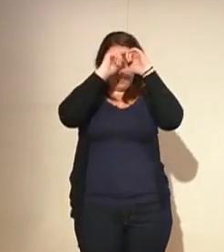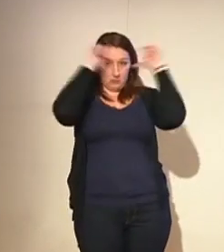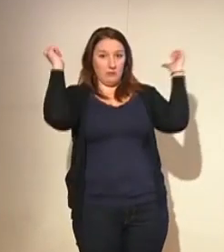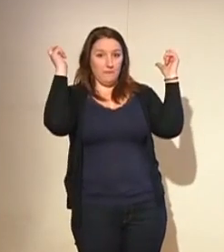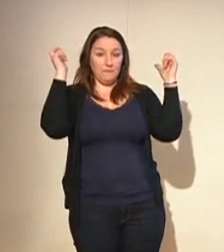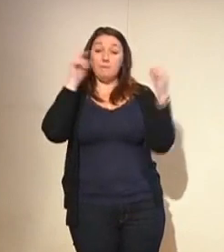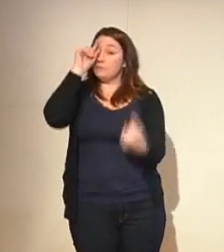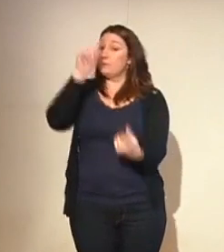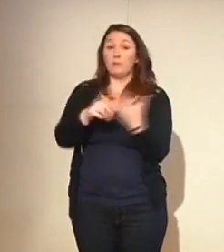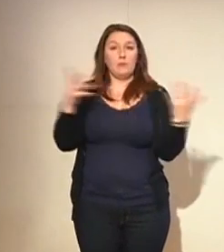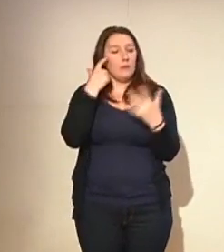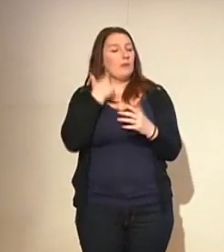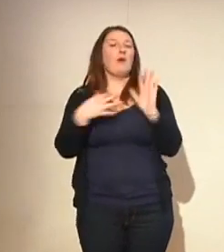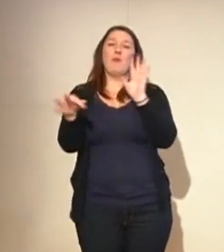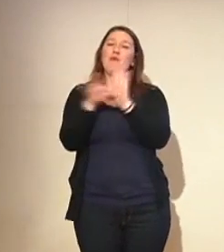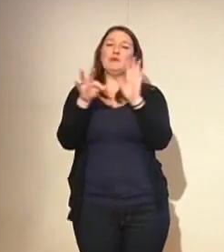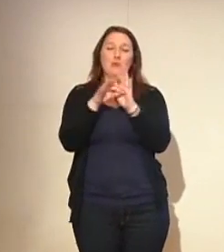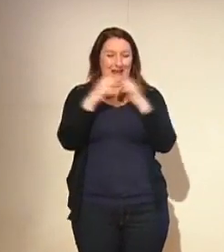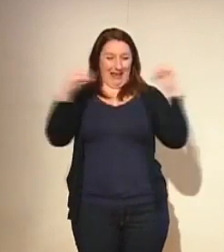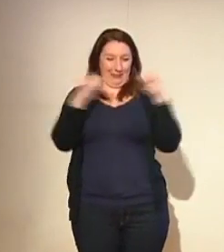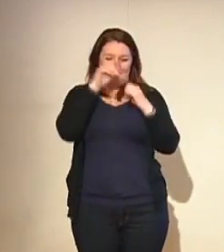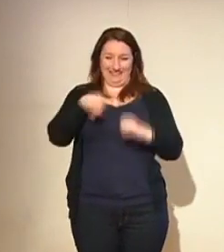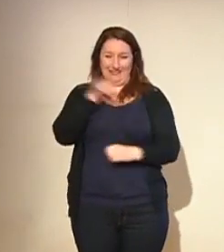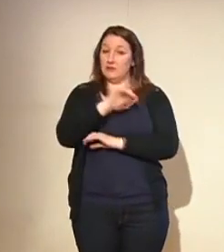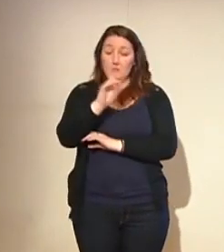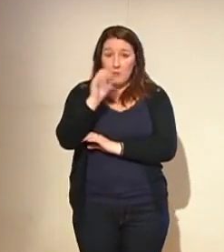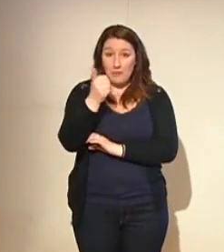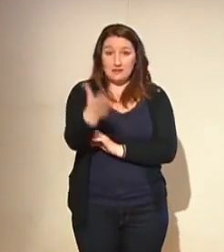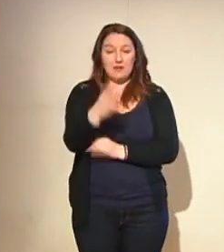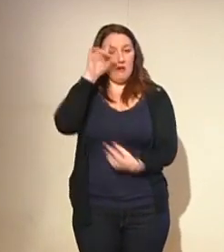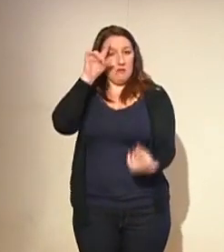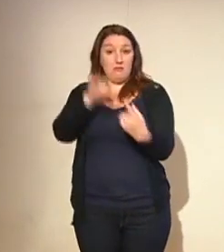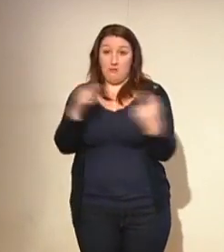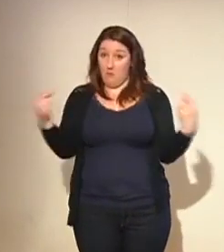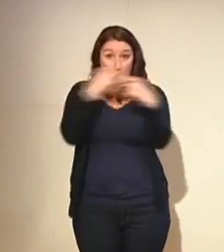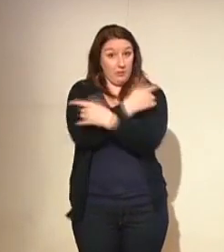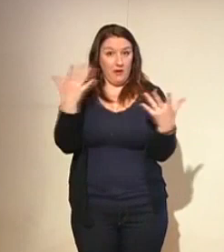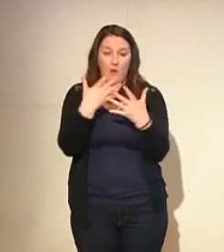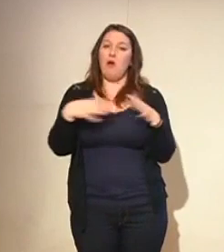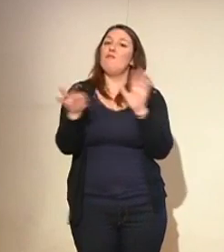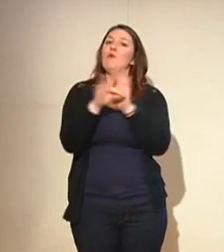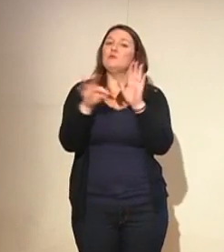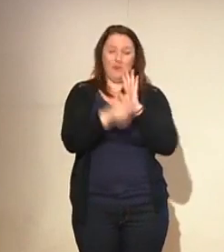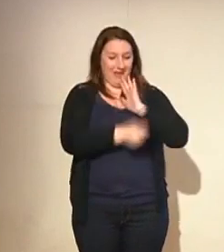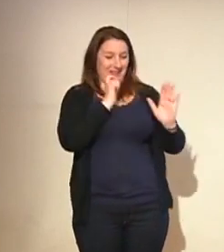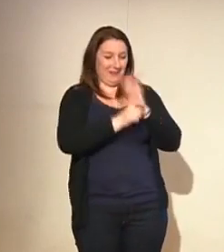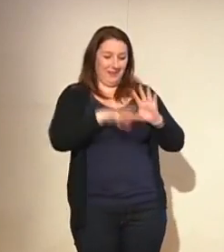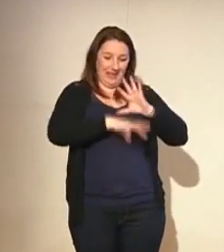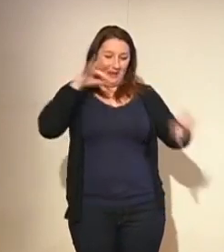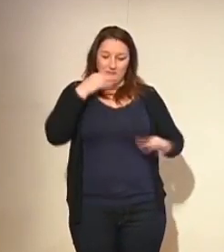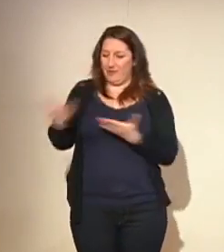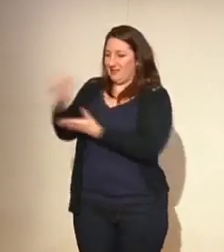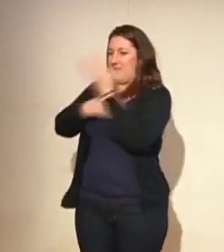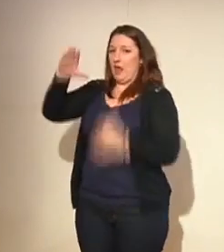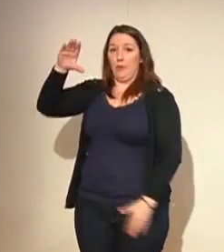cause le principe de gratuité de la fonction mais bien au contraire pour que les indemnités de fonction des élus compensent les pertes de salaires et